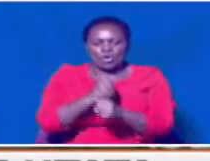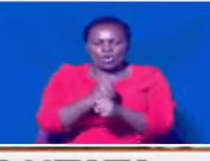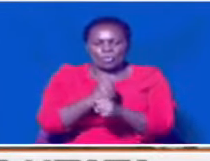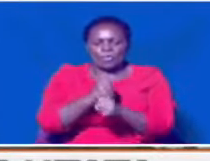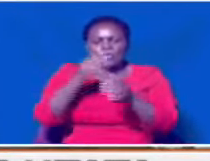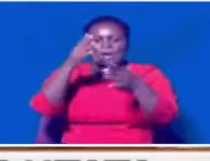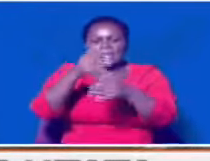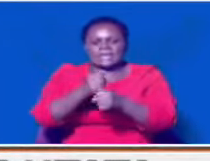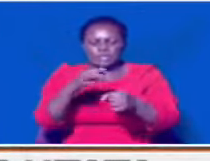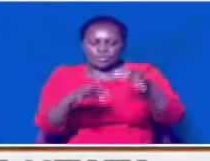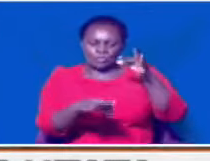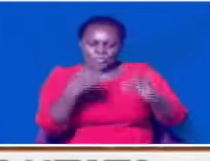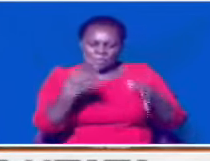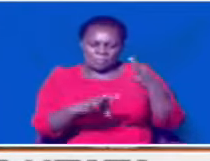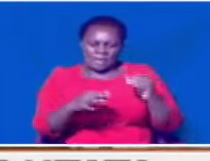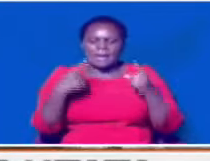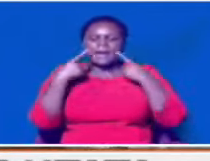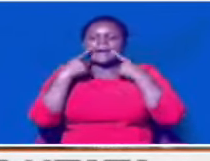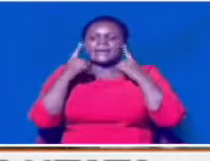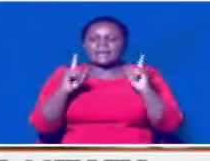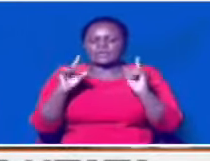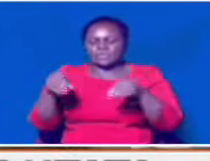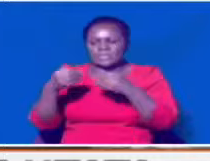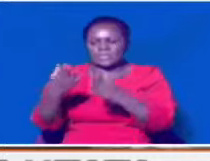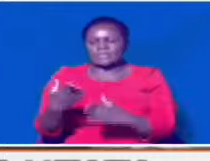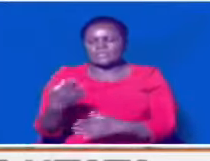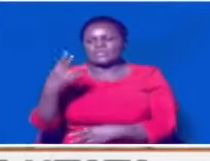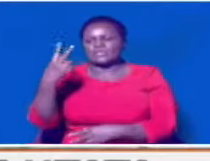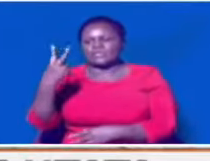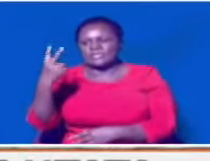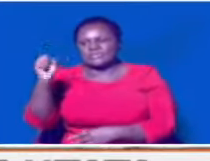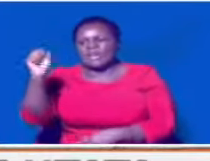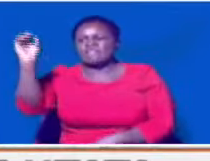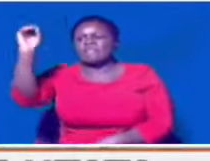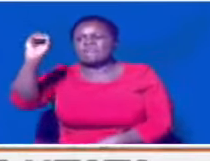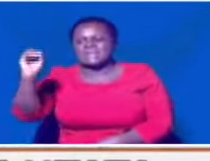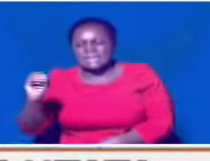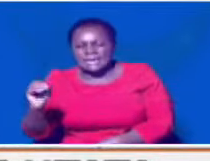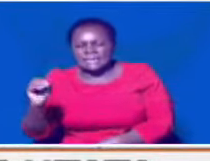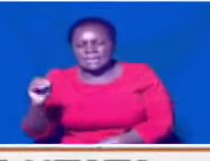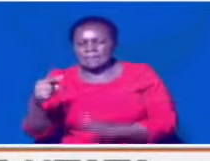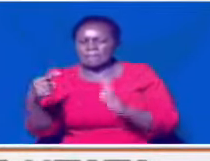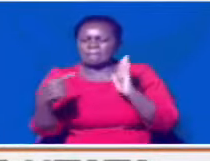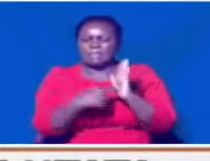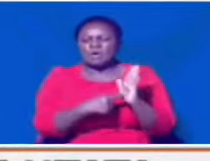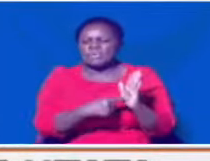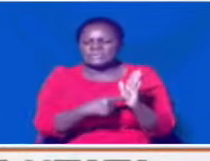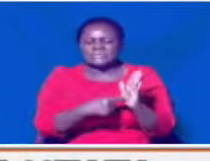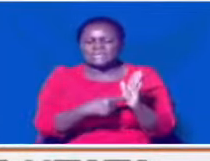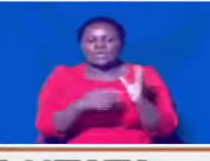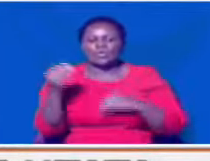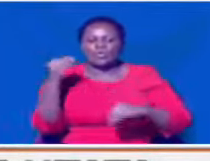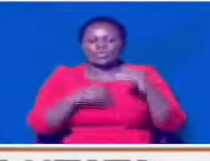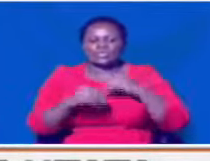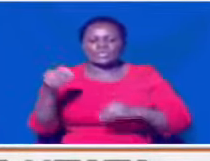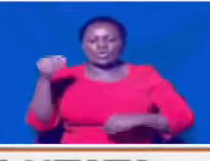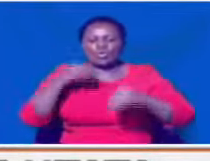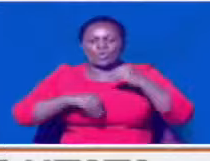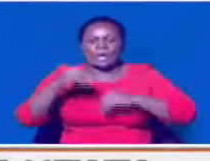wa kampuni ya utafiti ya Tifa iliyompa 25%, alama ambayo huenda imechangiwa na